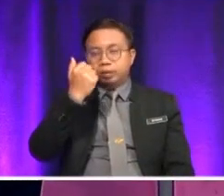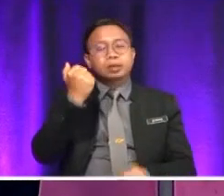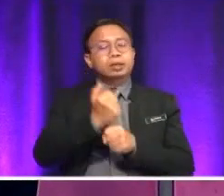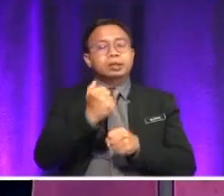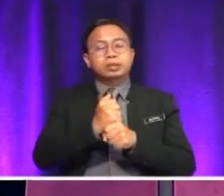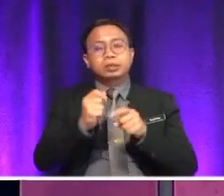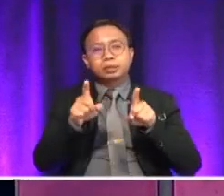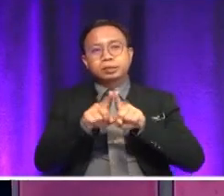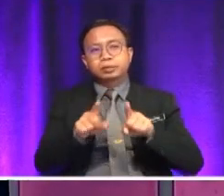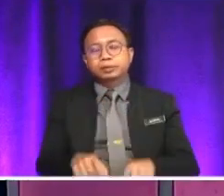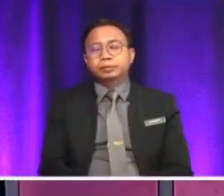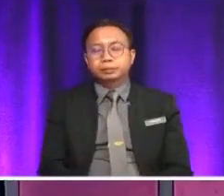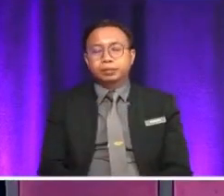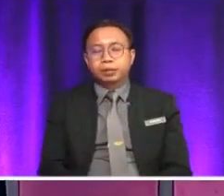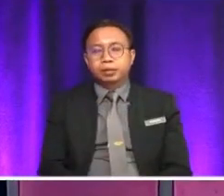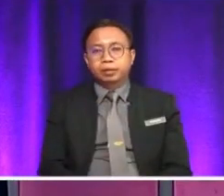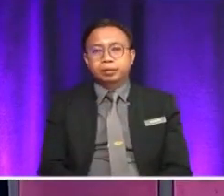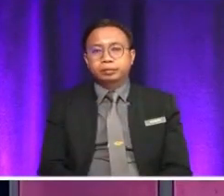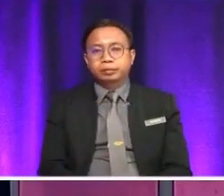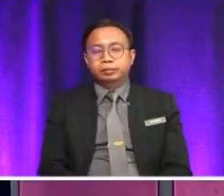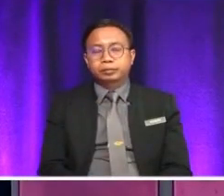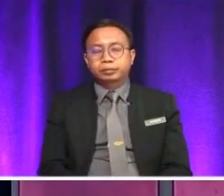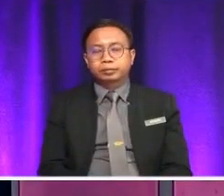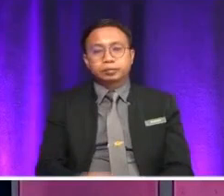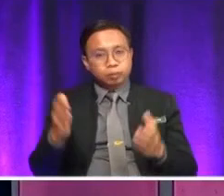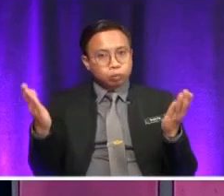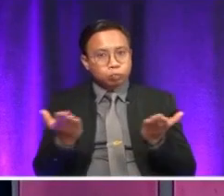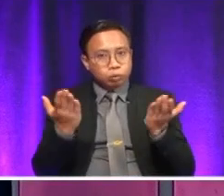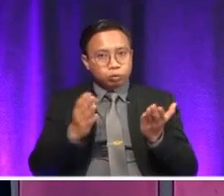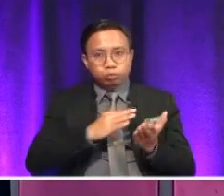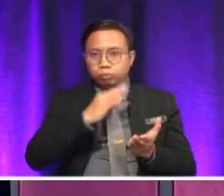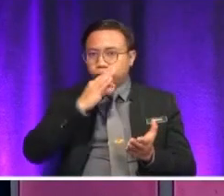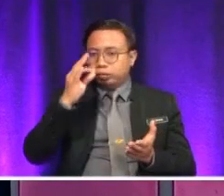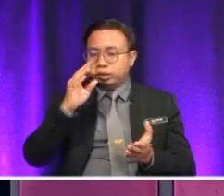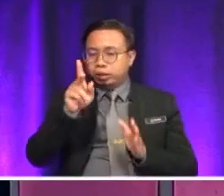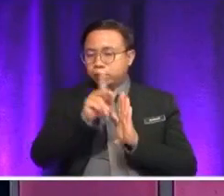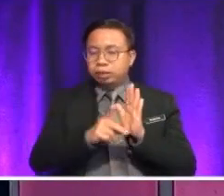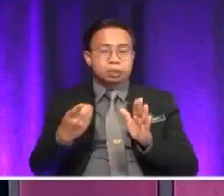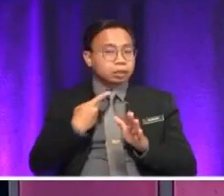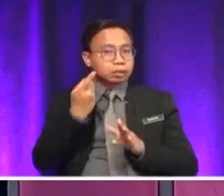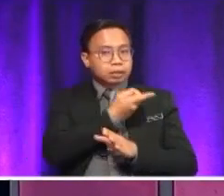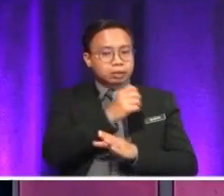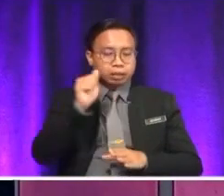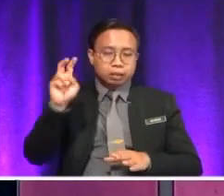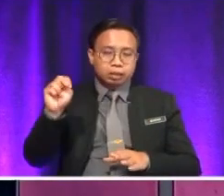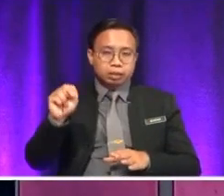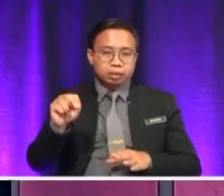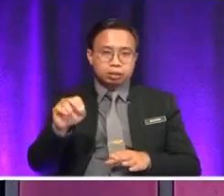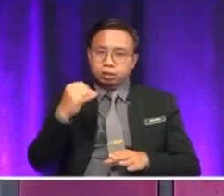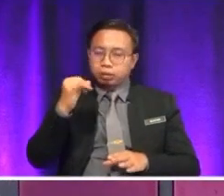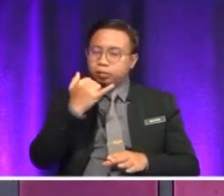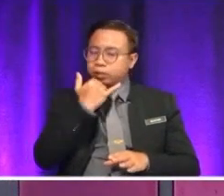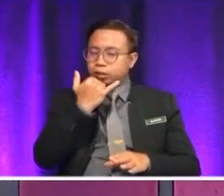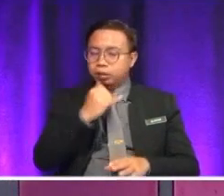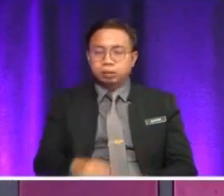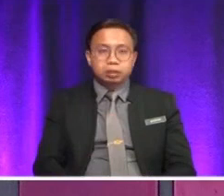kerjasama. Okey, dan juga dia memupuk semangat orang kata kekitaan. Okey, takut salah.